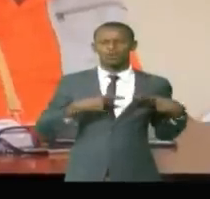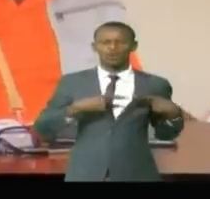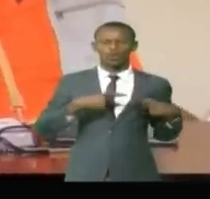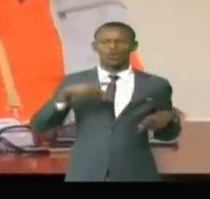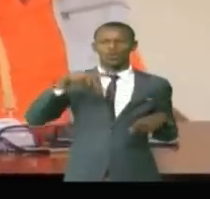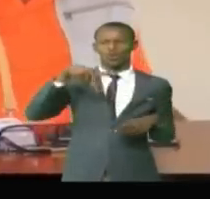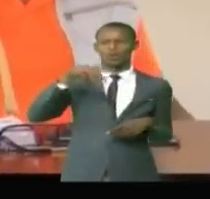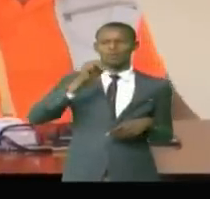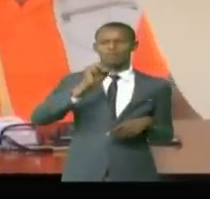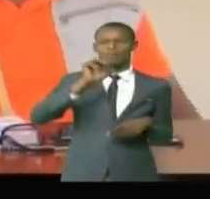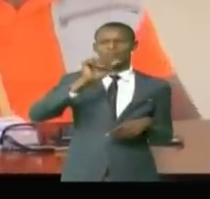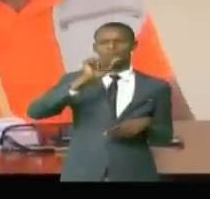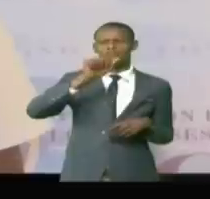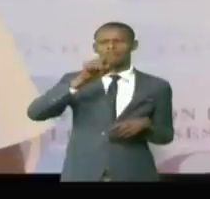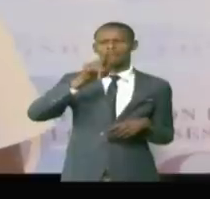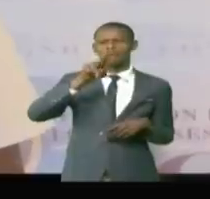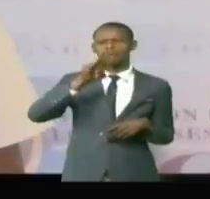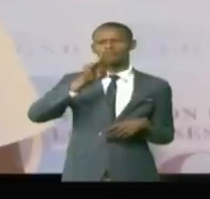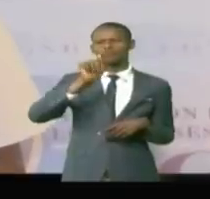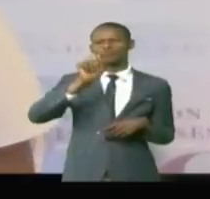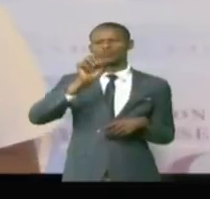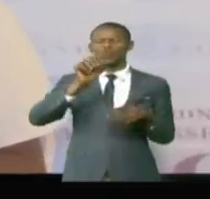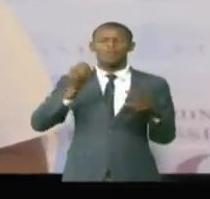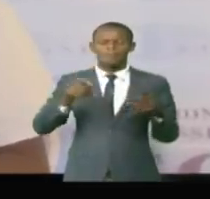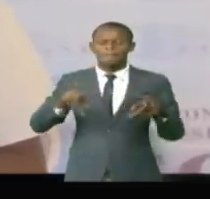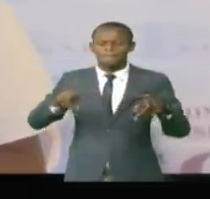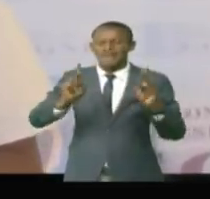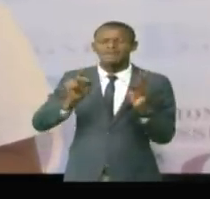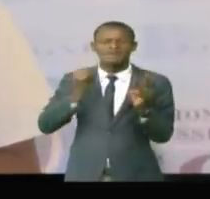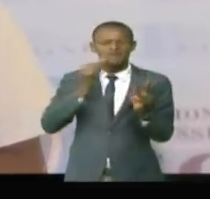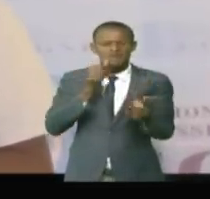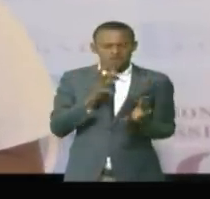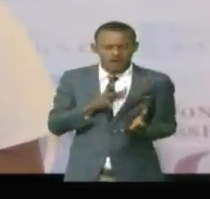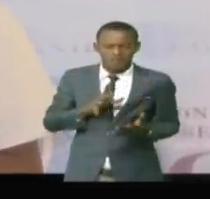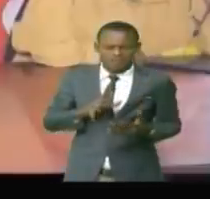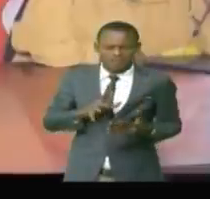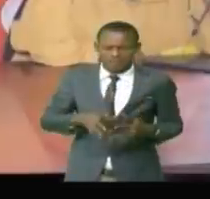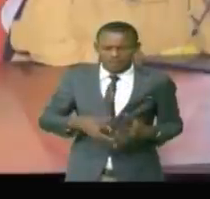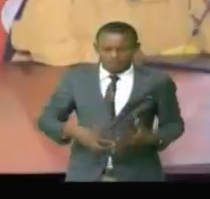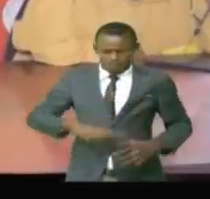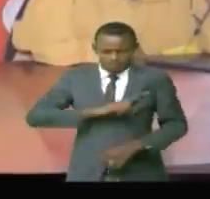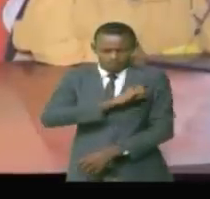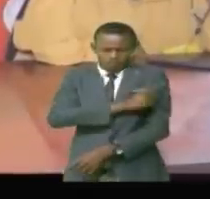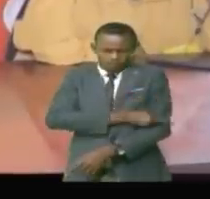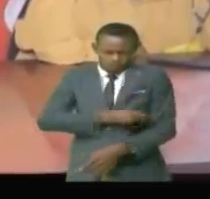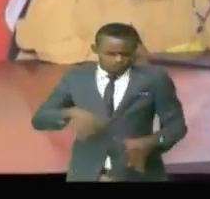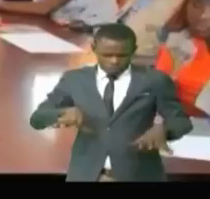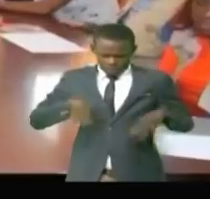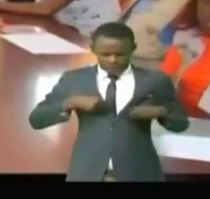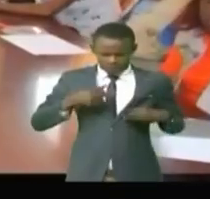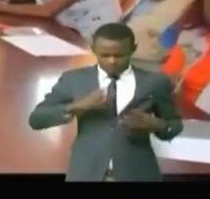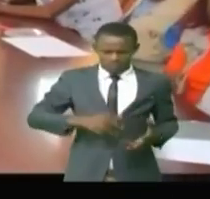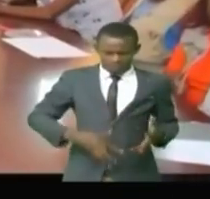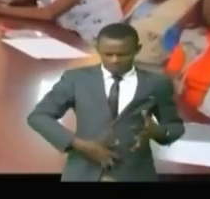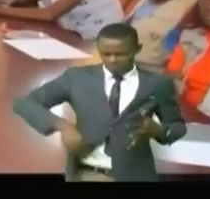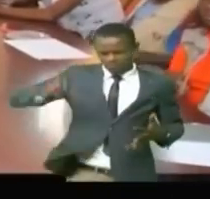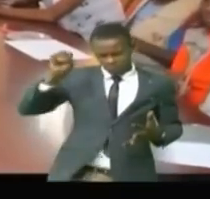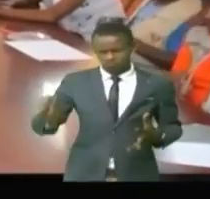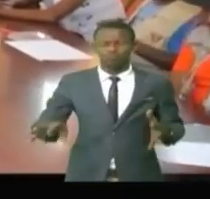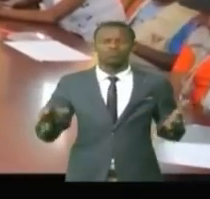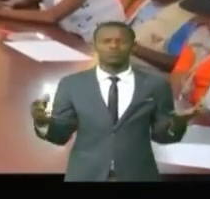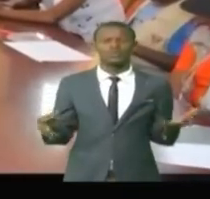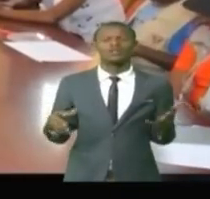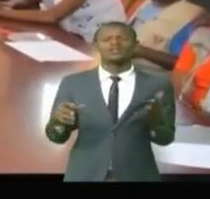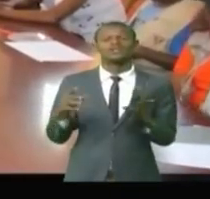en RDC dans des conditions bien précises, notamment en cas de viol ou d'inceste, a été au centre de